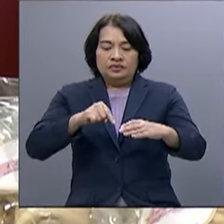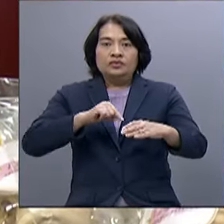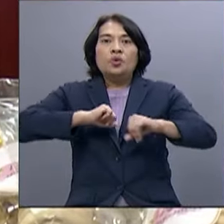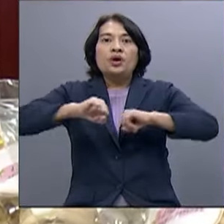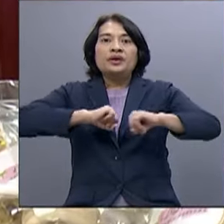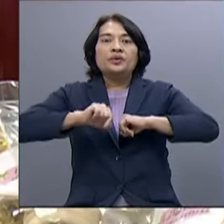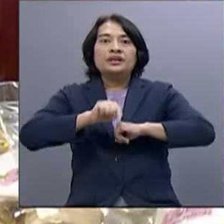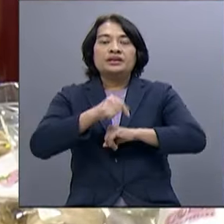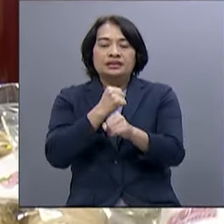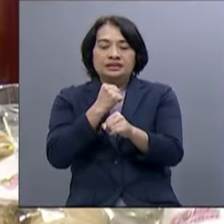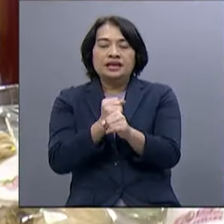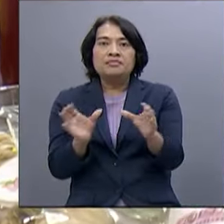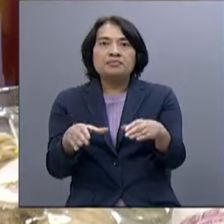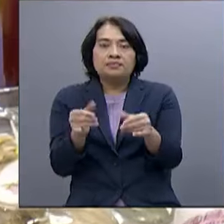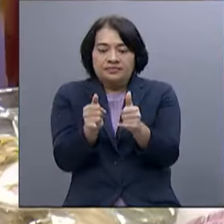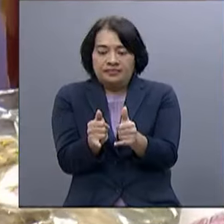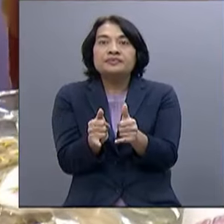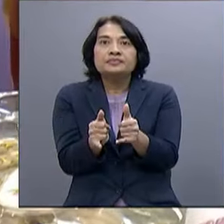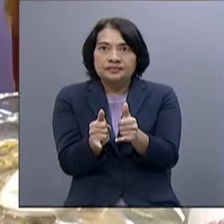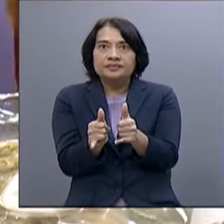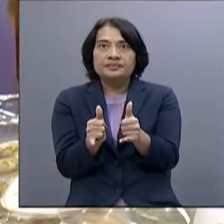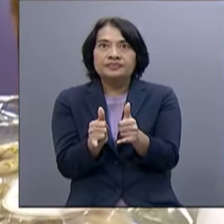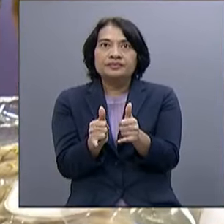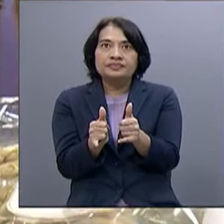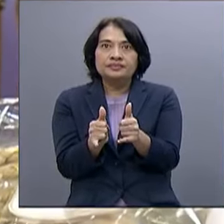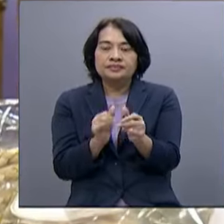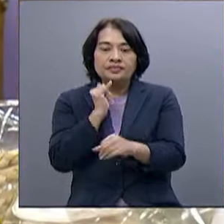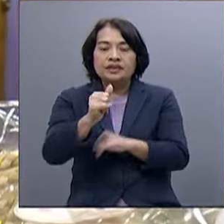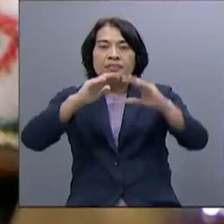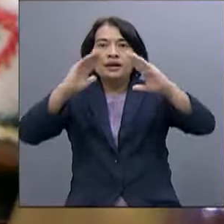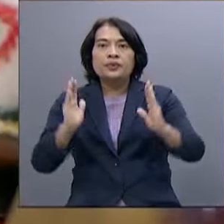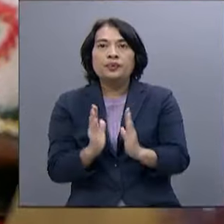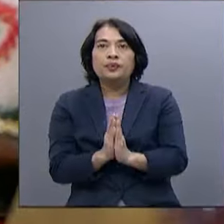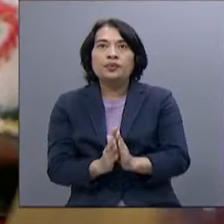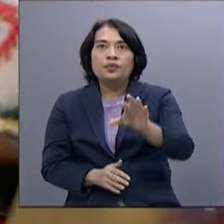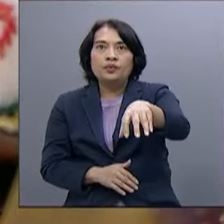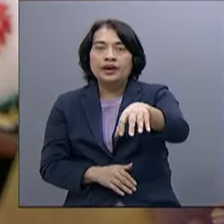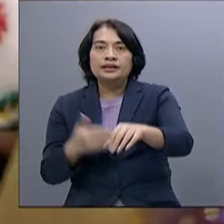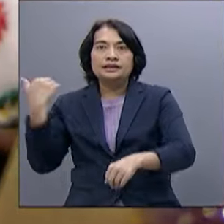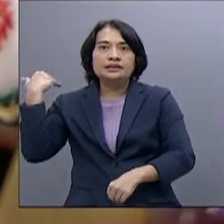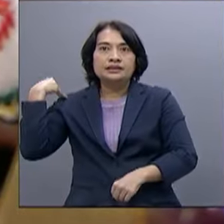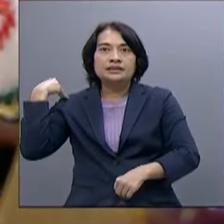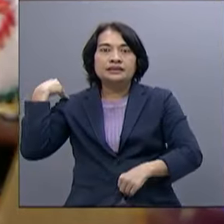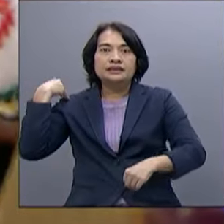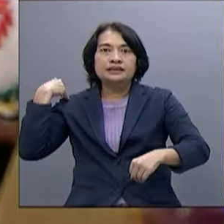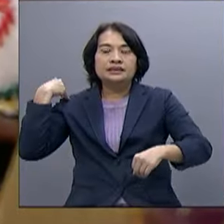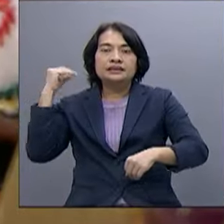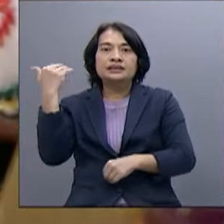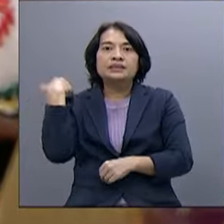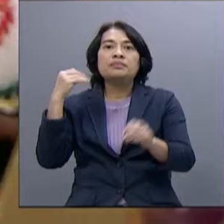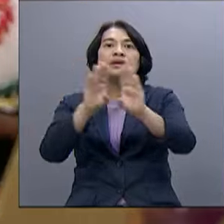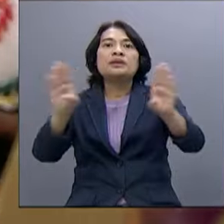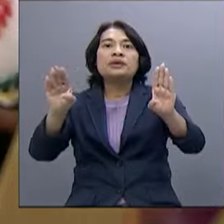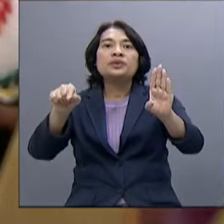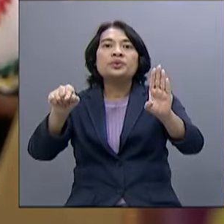ที่รังสรรค์ขึ้นมาโดยเฉพาะถ้าเราไปเยือนวัดพระพุทธบาททางเข้าเนี่ยมันจะมี2ประตูด้วยกันก็คือประตูยักษ